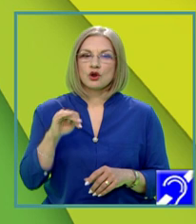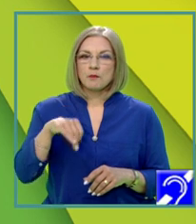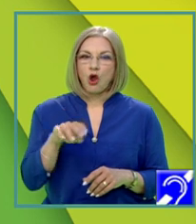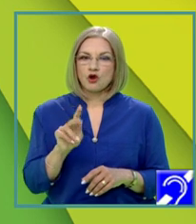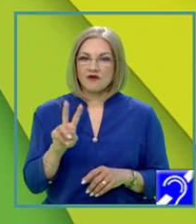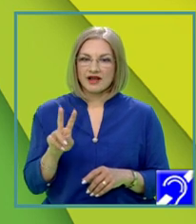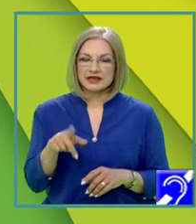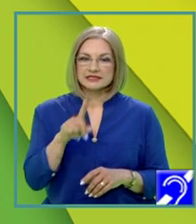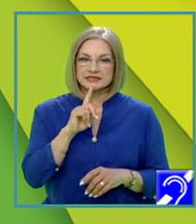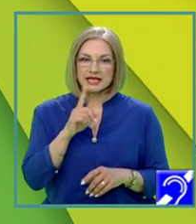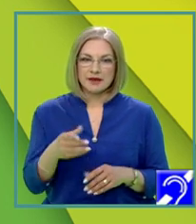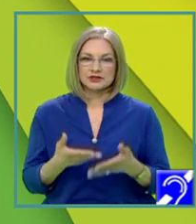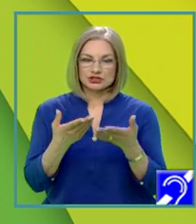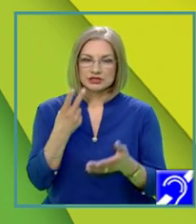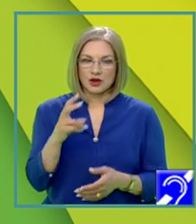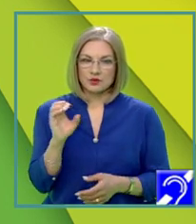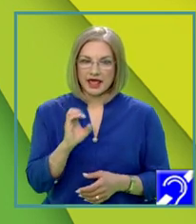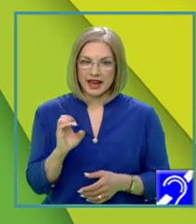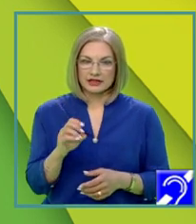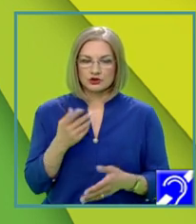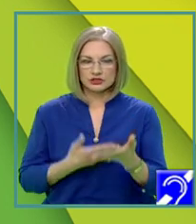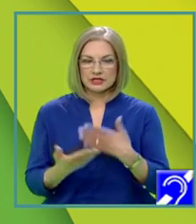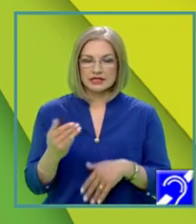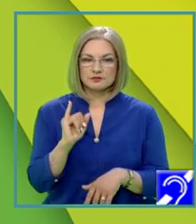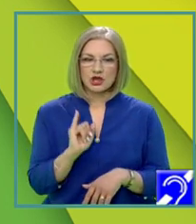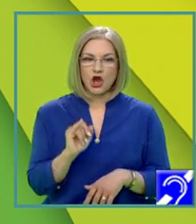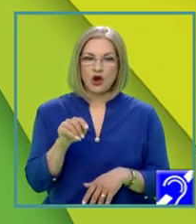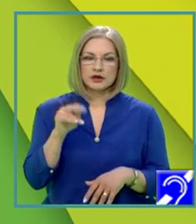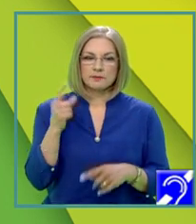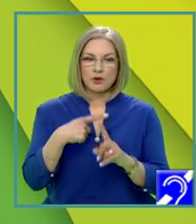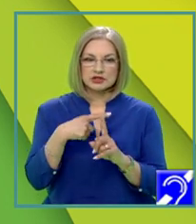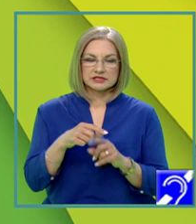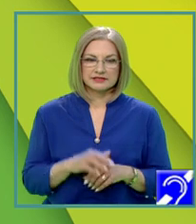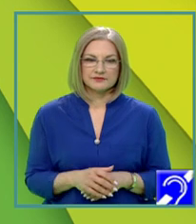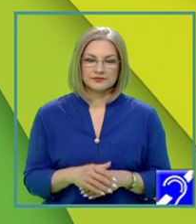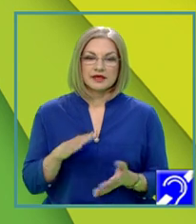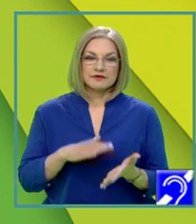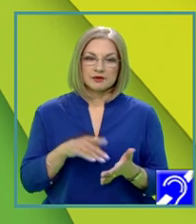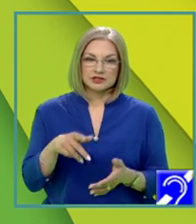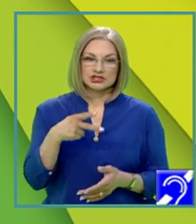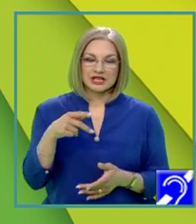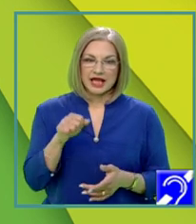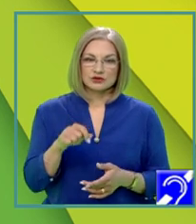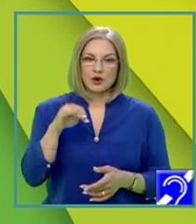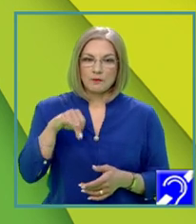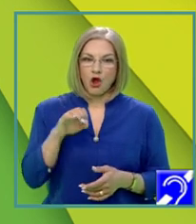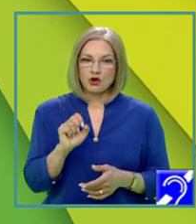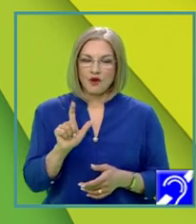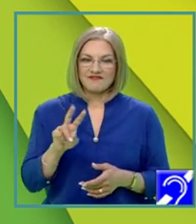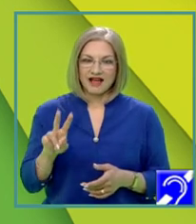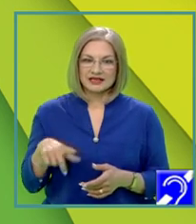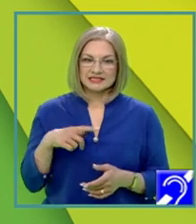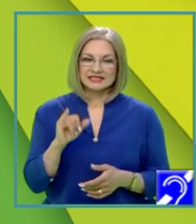presupune că va ceda un electron și se va transforma în Ion pozitiv faptul că aceștia Ion monovalent sunt Iza